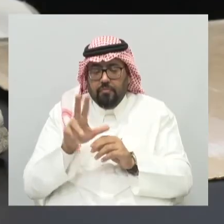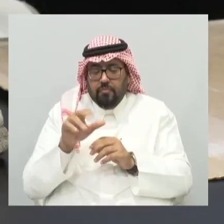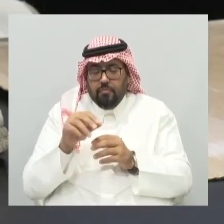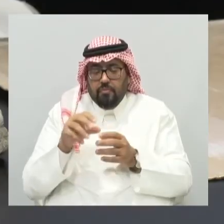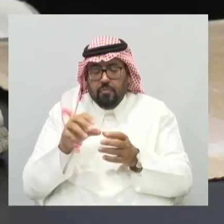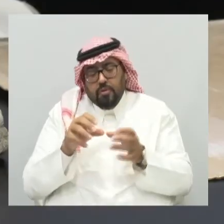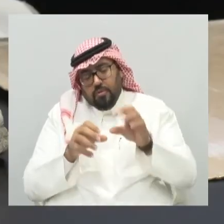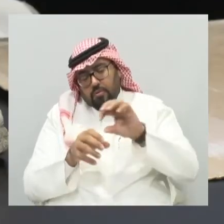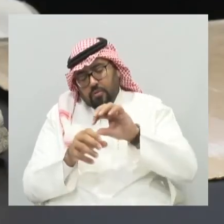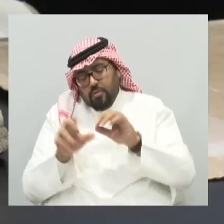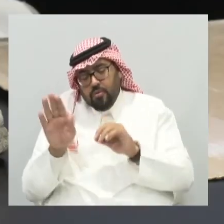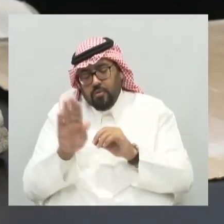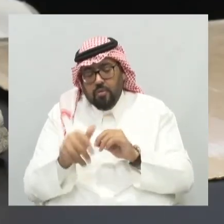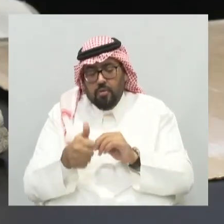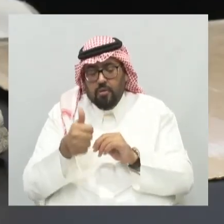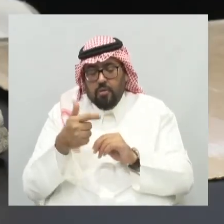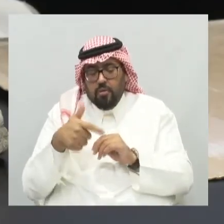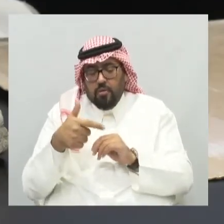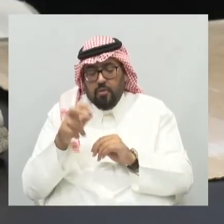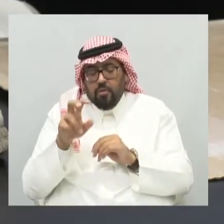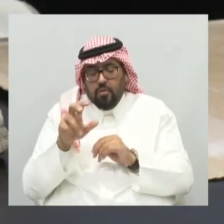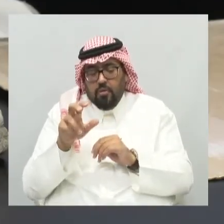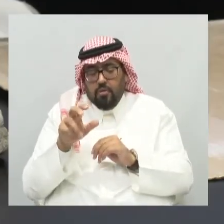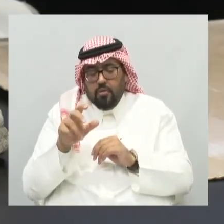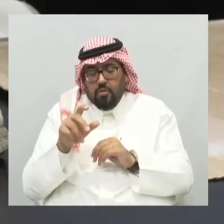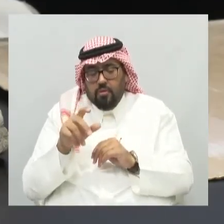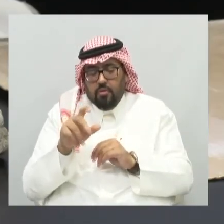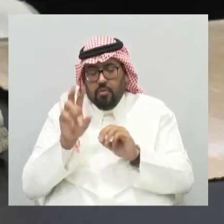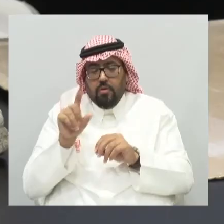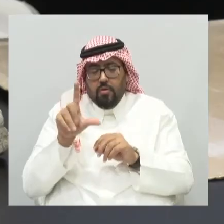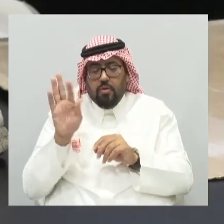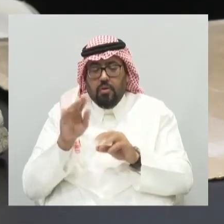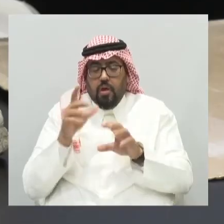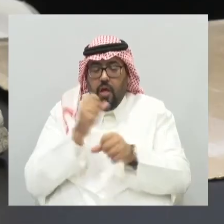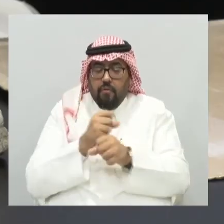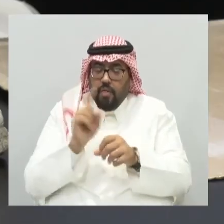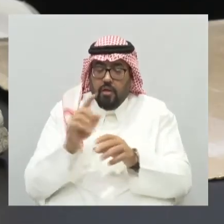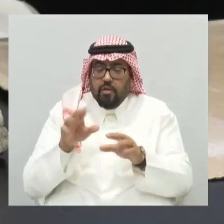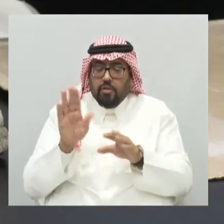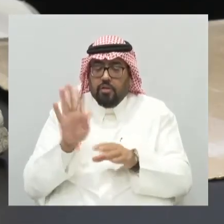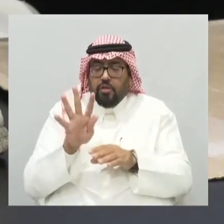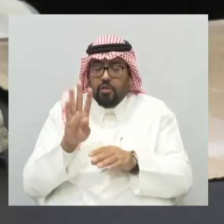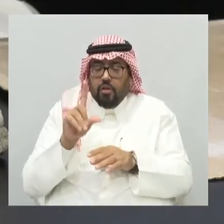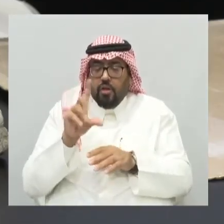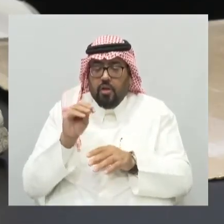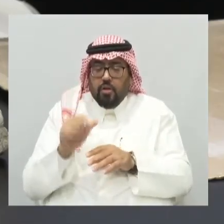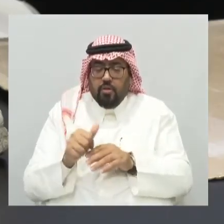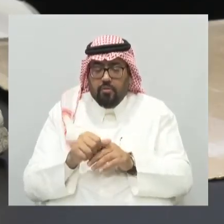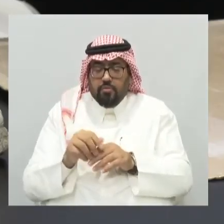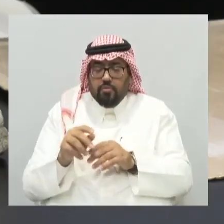السائله المواد السائله لا تحافظ على شكلها تاخذ